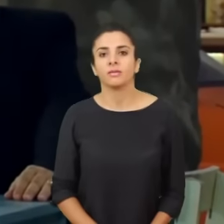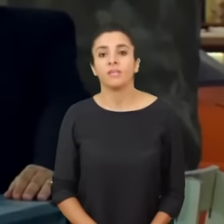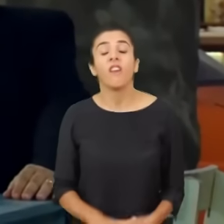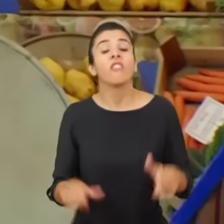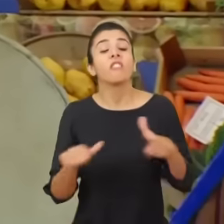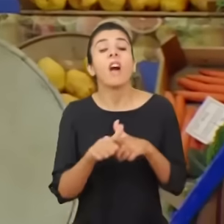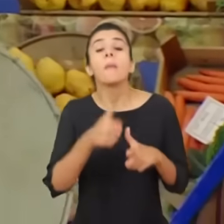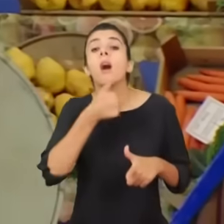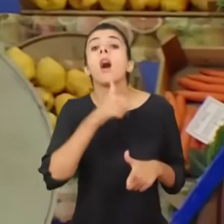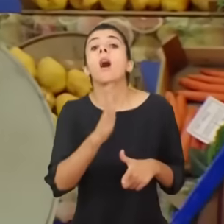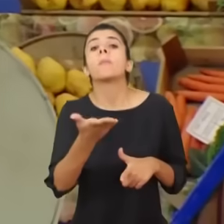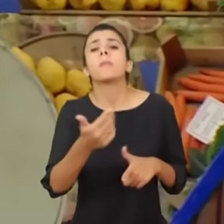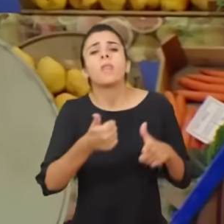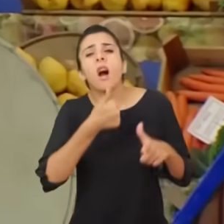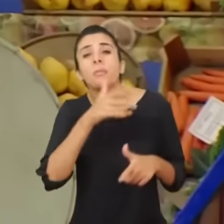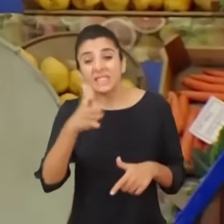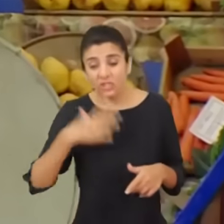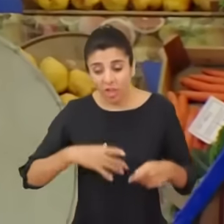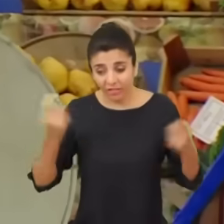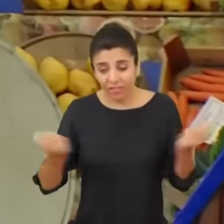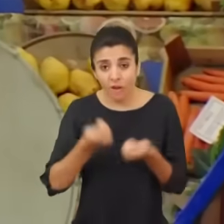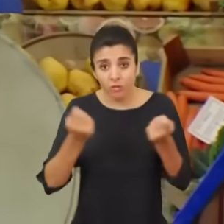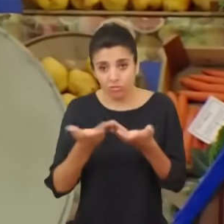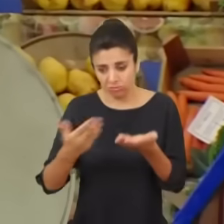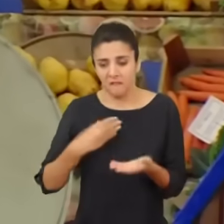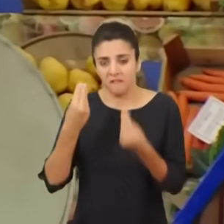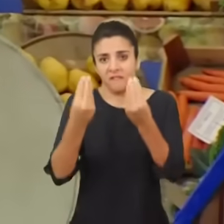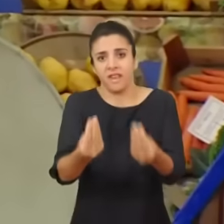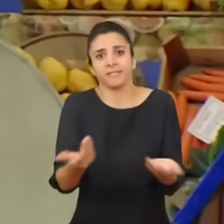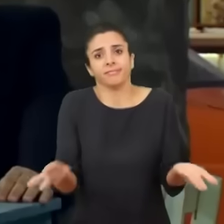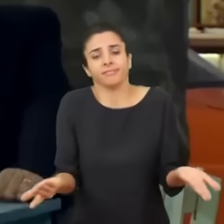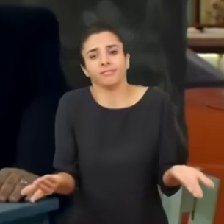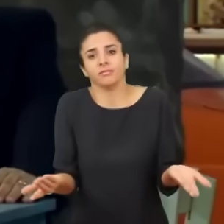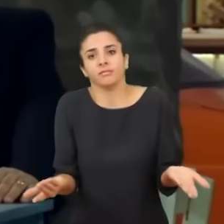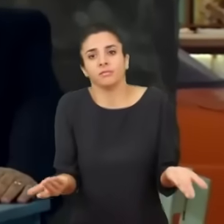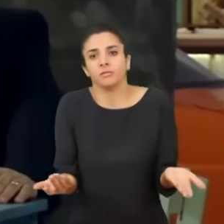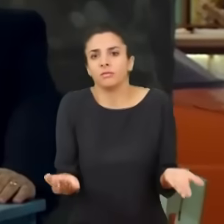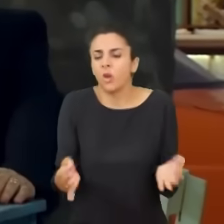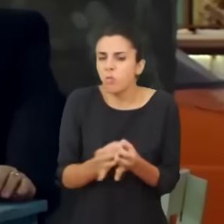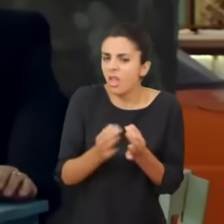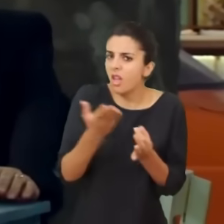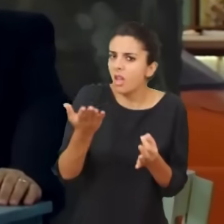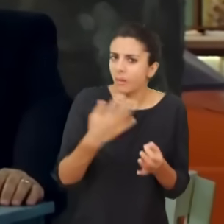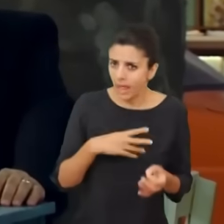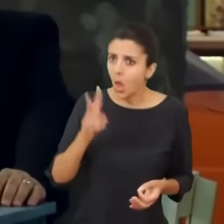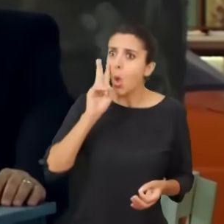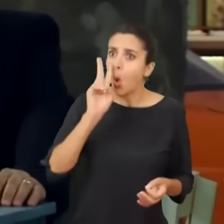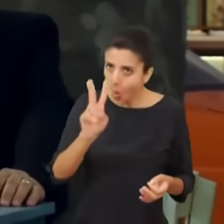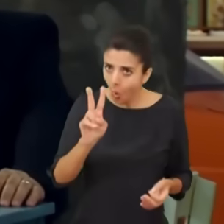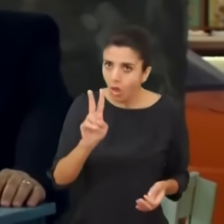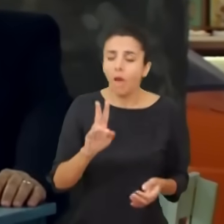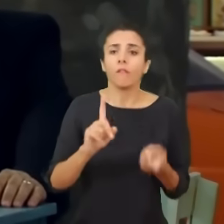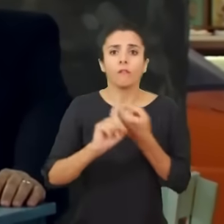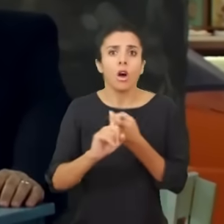Fehmi abi, abi istediğin davulu getirdim abi. Butik. Gördük, görmekle